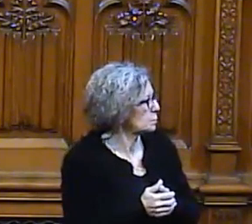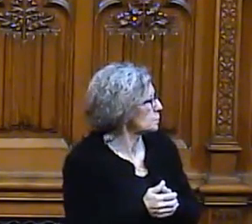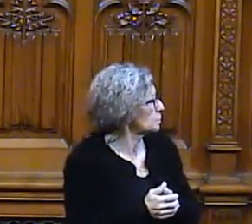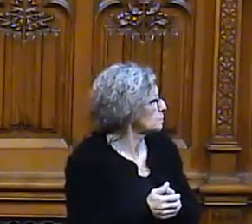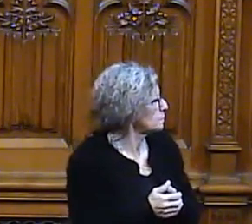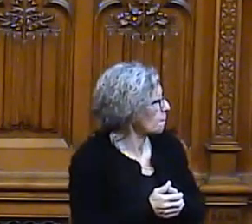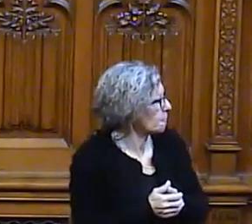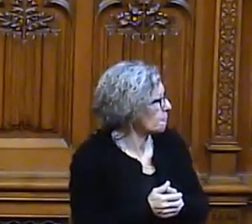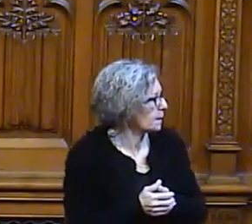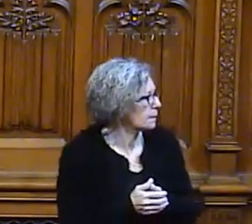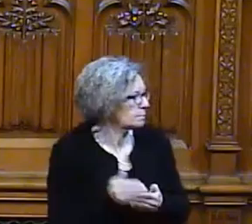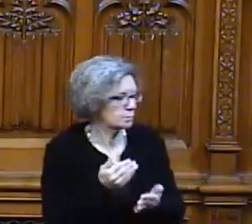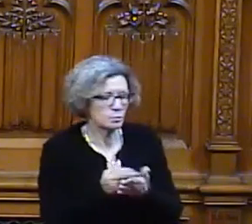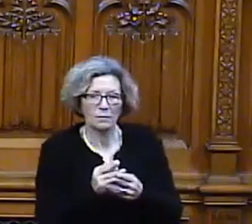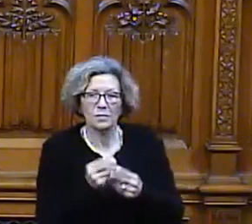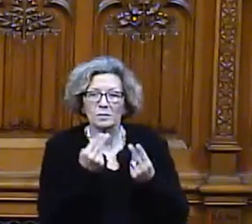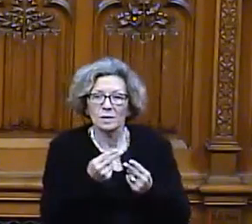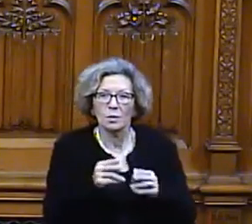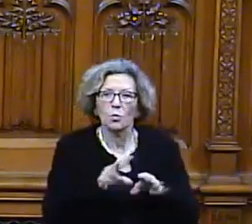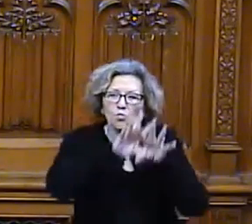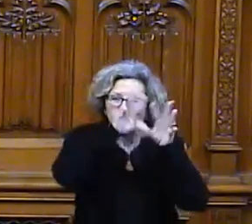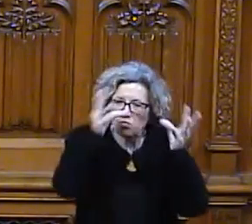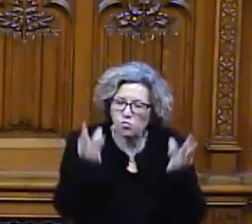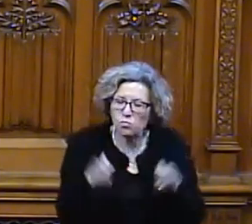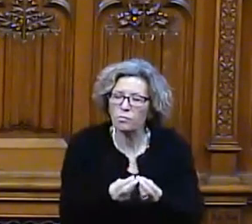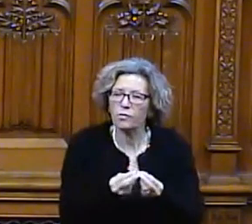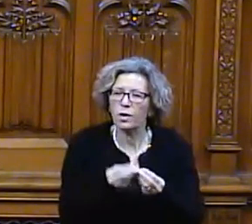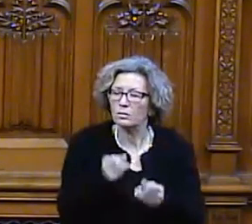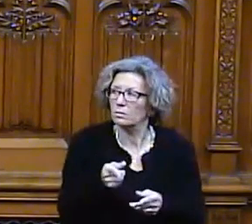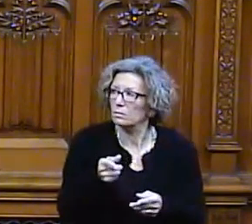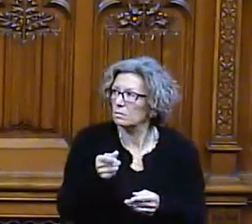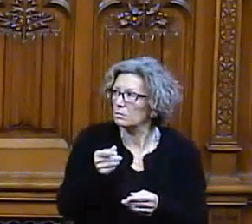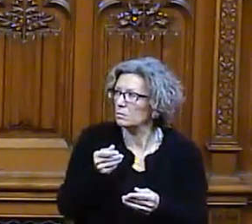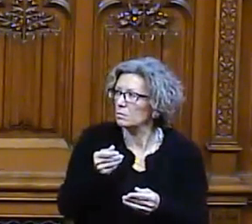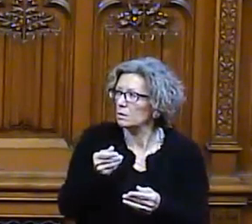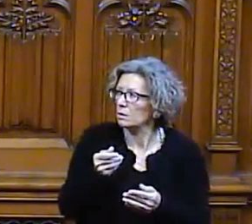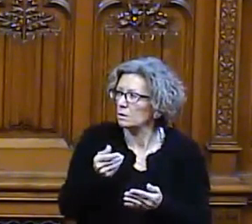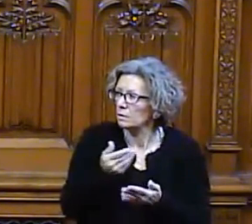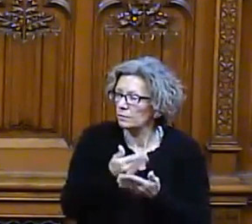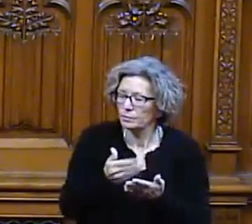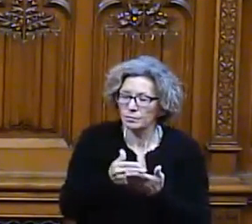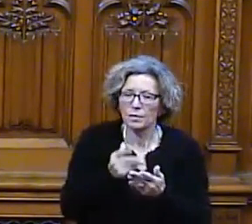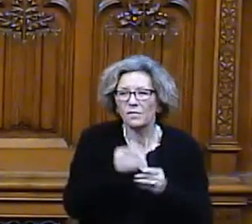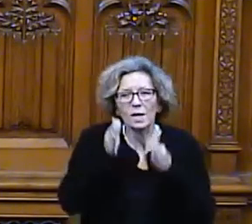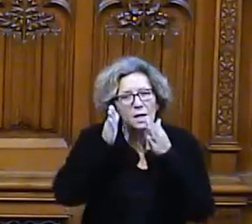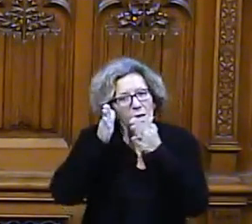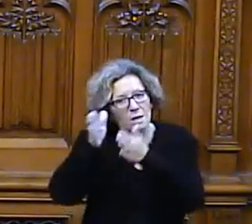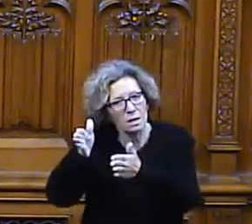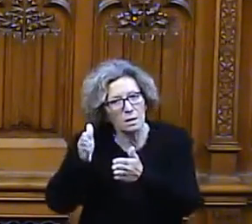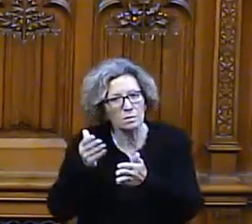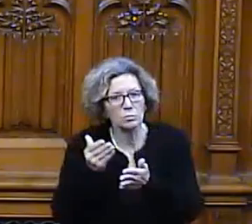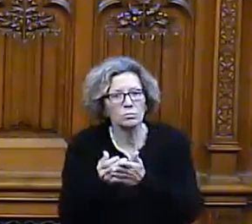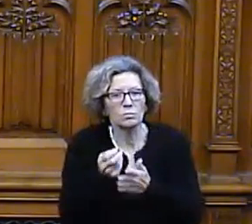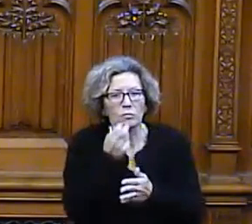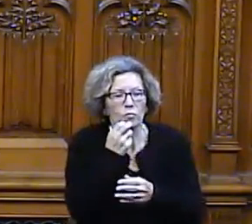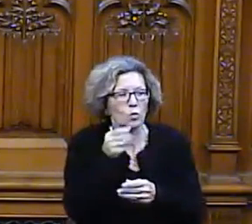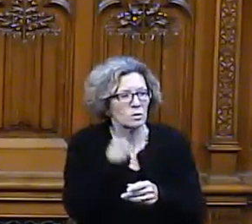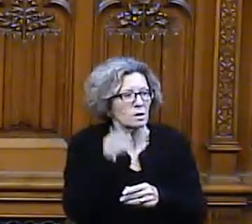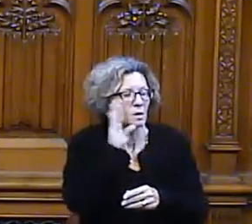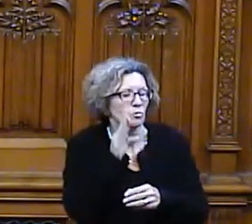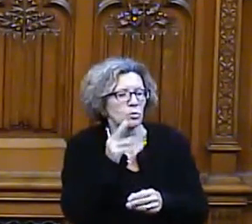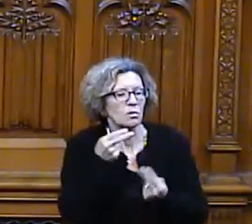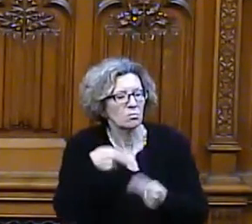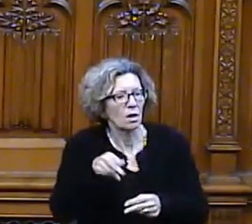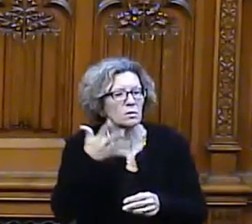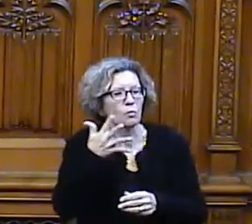Was viel wichtiger ist als der Umfang, meine Damen und Herren, ist ja die Frage, in welche Richtung wollen wir diese Stadt in den